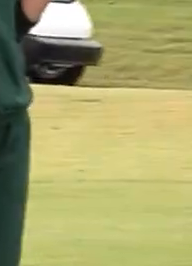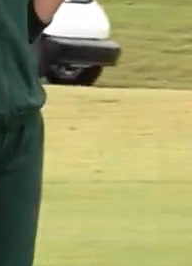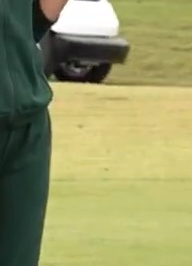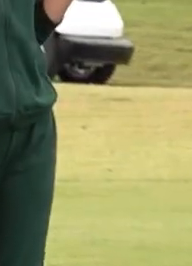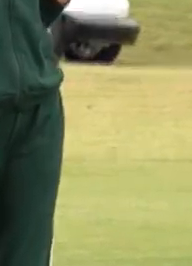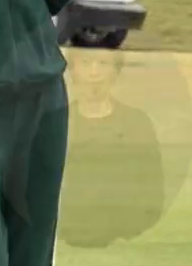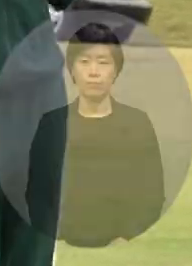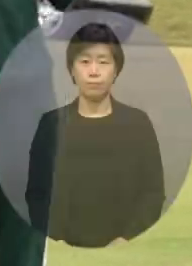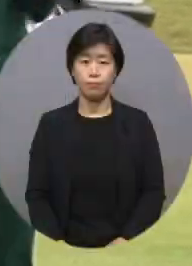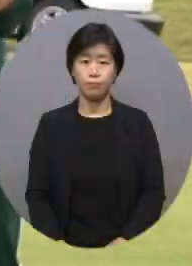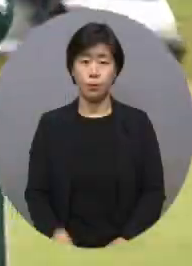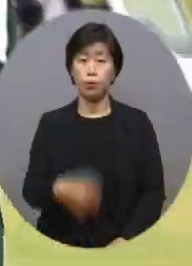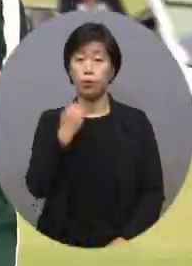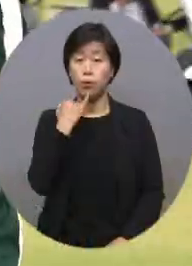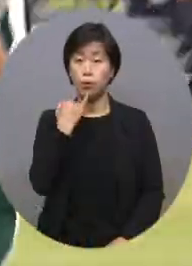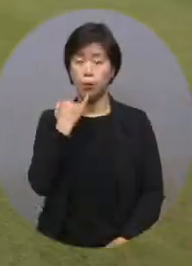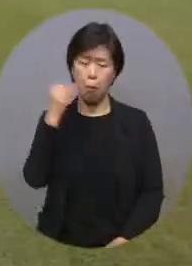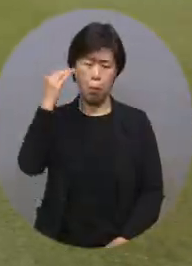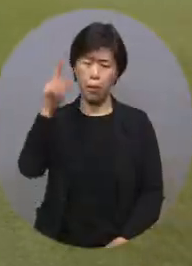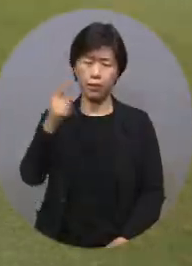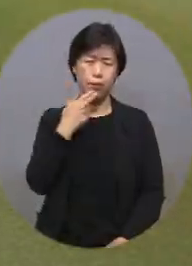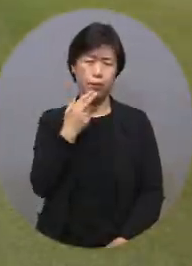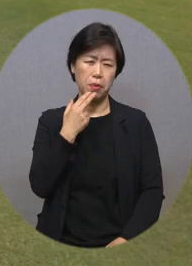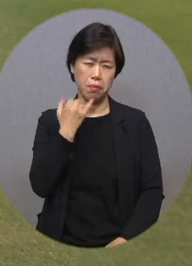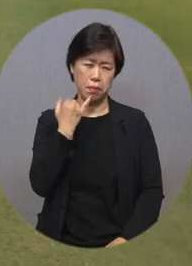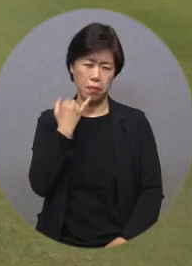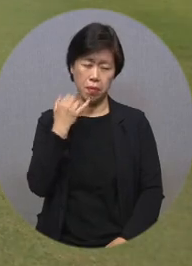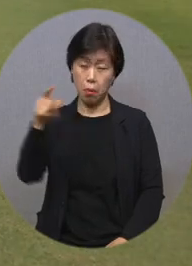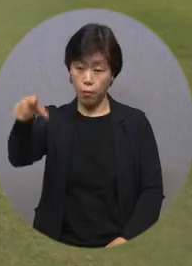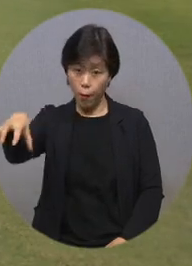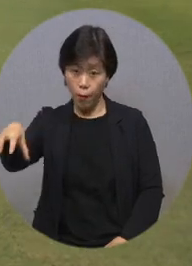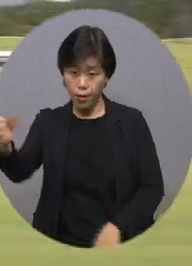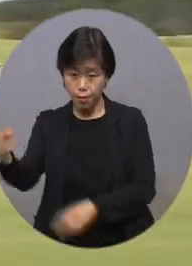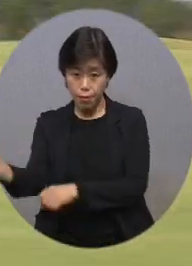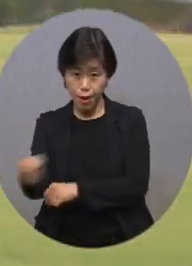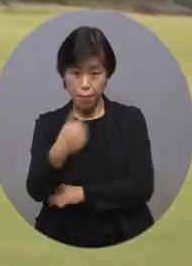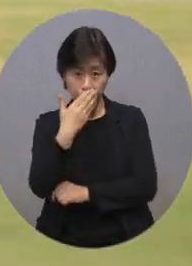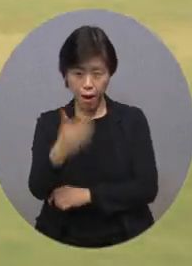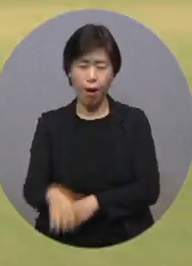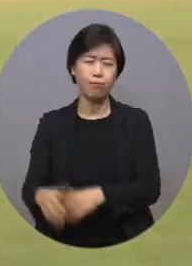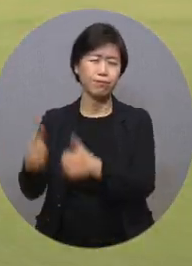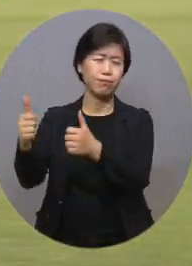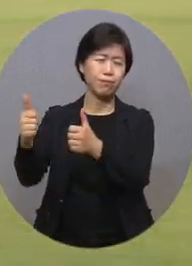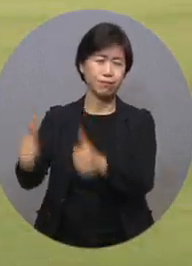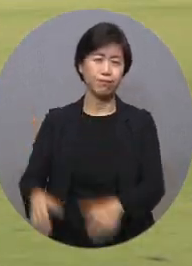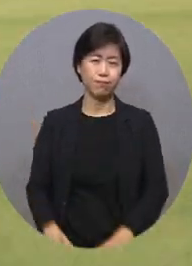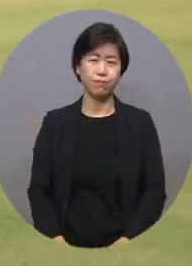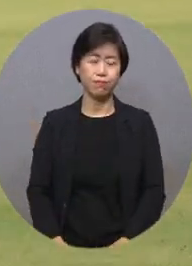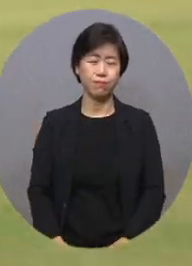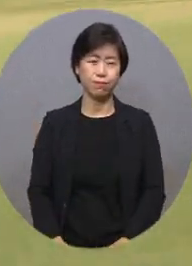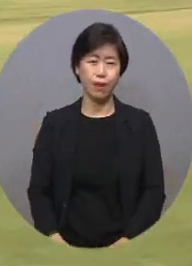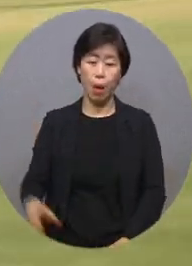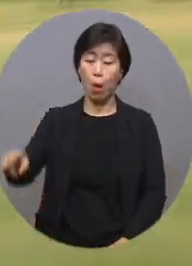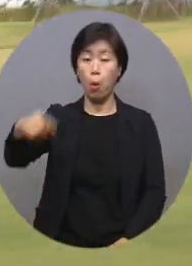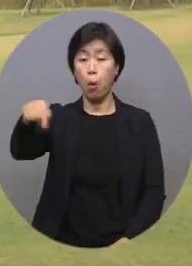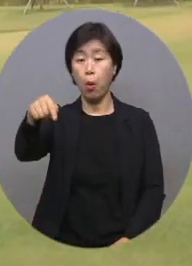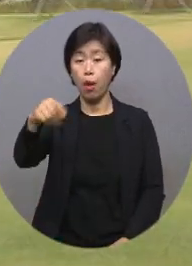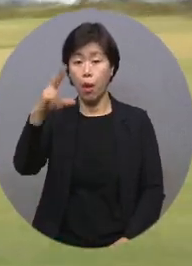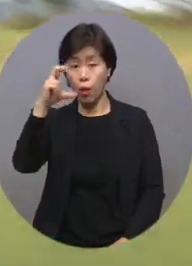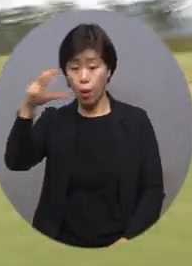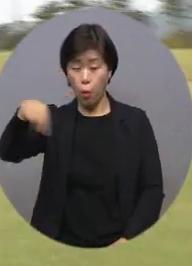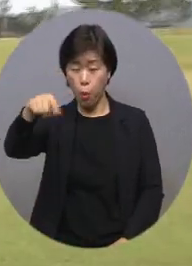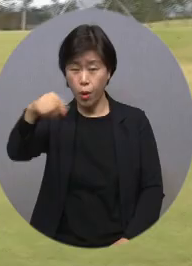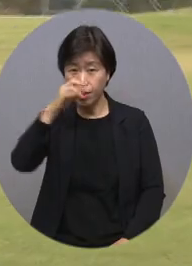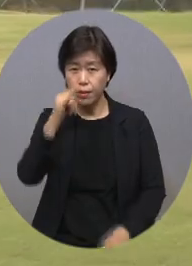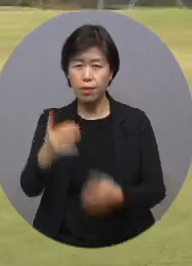전혀 지장 없어. 괜찮아, 괜찮아. 저기서 언니 칠 수 있겠죠? 어, 칠 수 있어, 칠 수 있어. 잘했어, 잘했어. 왜냐면 해저드가 있어서 몸이 좀 빨리 돌게